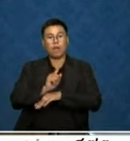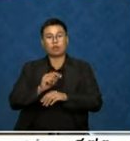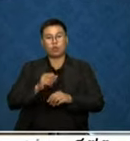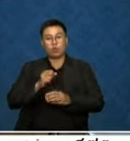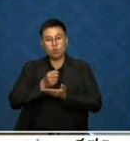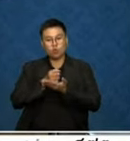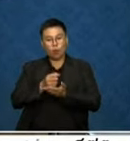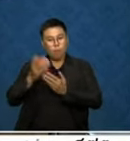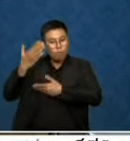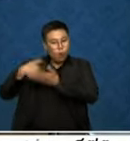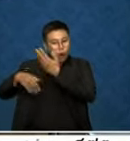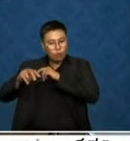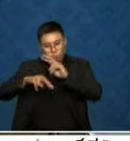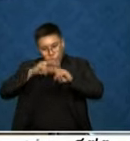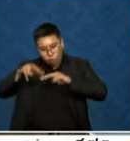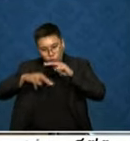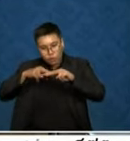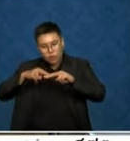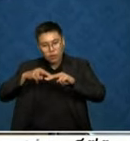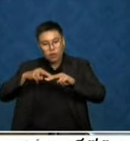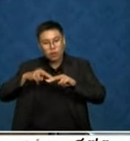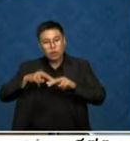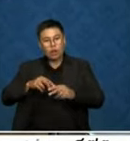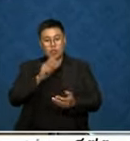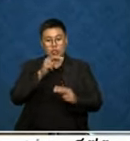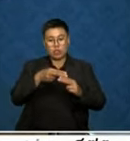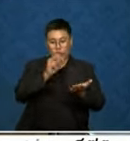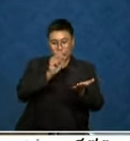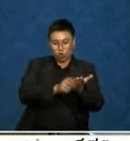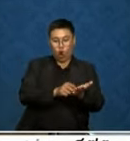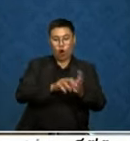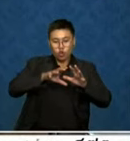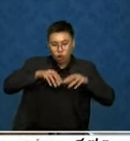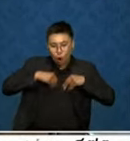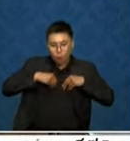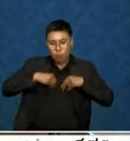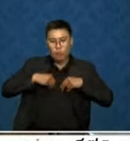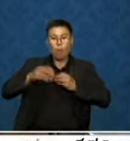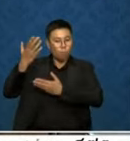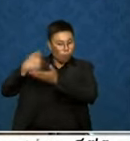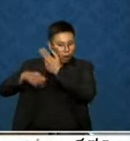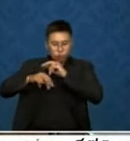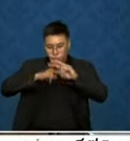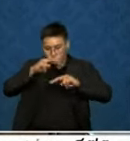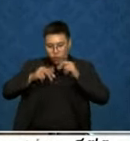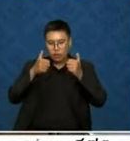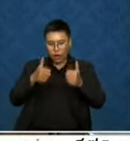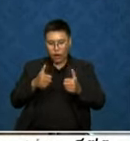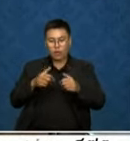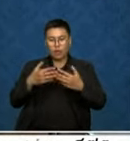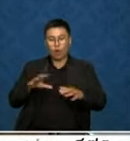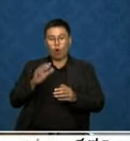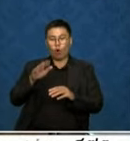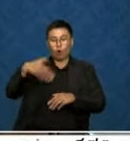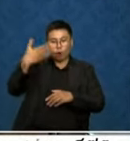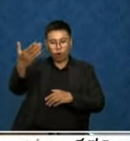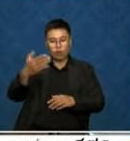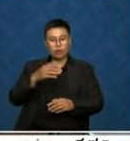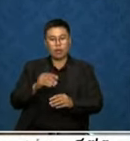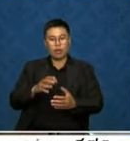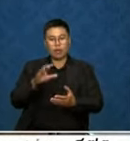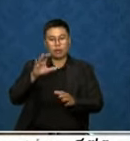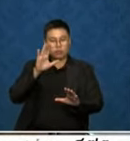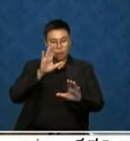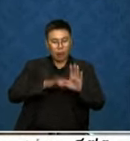ก่อนหรือให้มีการเซ็นยินยอมว่าให้ตรวจสอบประวัติได้ครับเพื่อให้ทางกรรมธิการพิจารณาก่อนที่จะรับเข้ามาเ